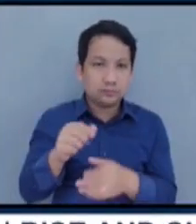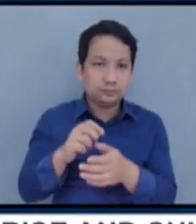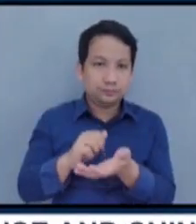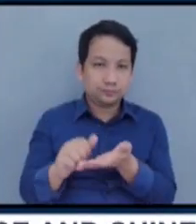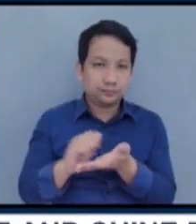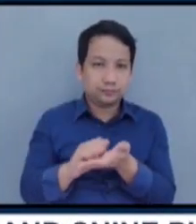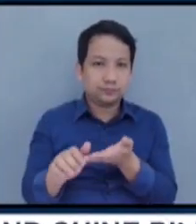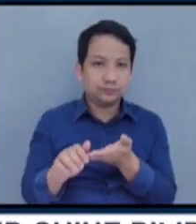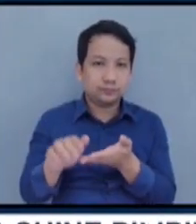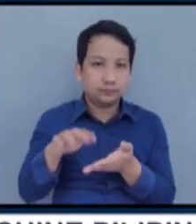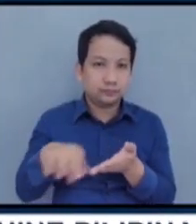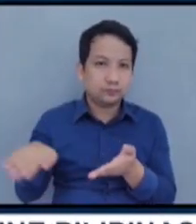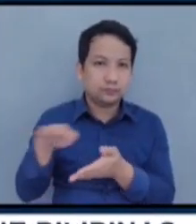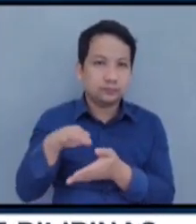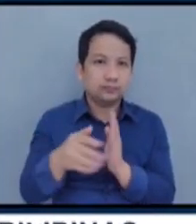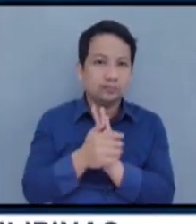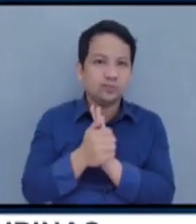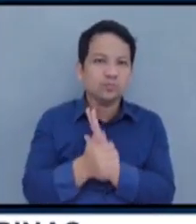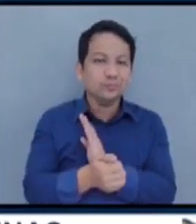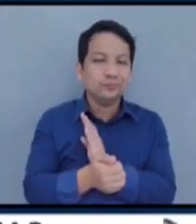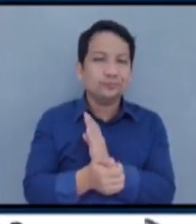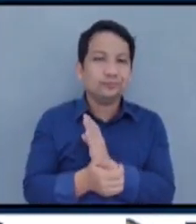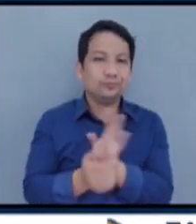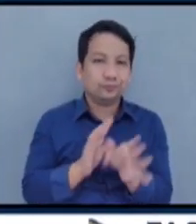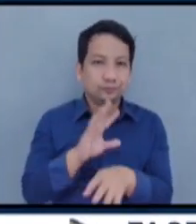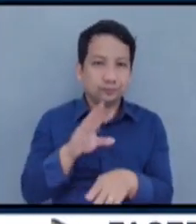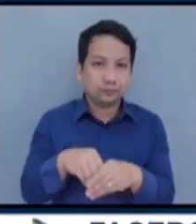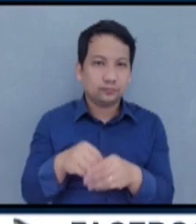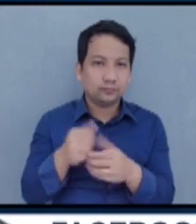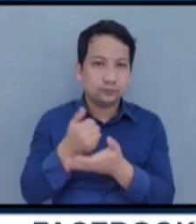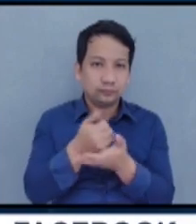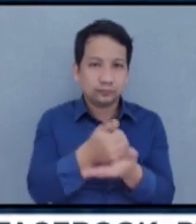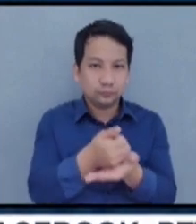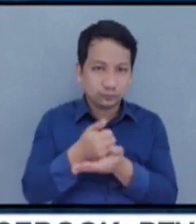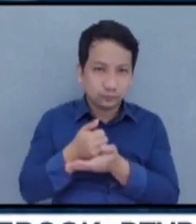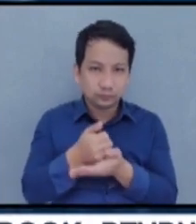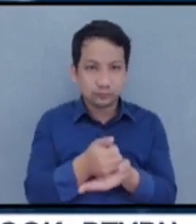ang kakayahan ng mga kalahok na bansa na magtulungan sa mga maritime scenario.